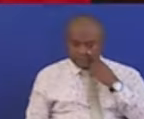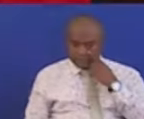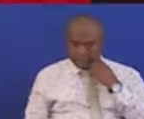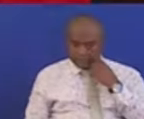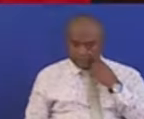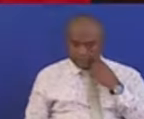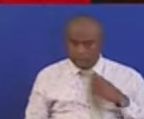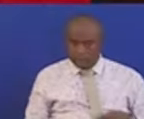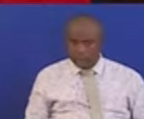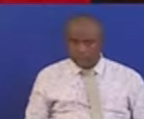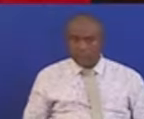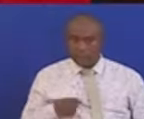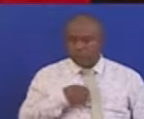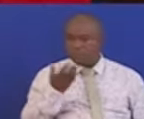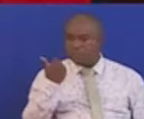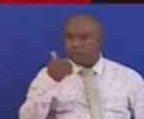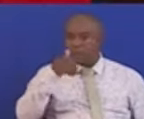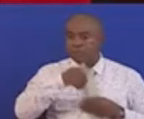matumbo